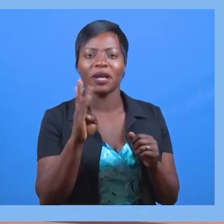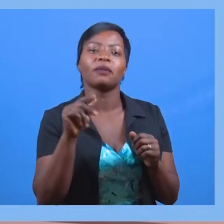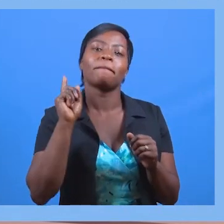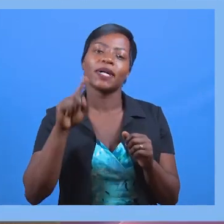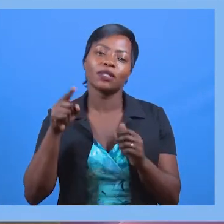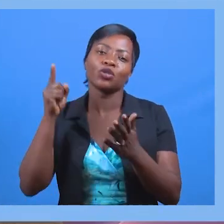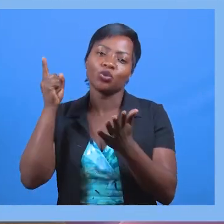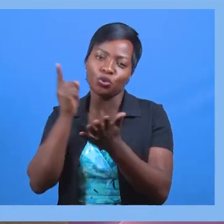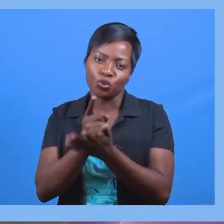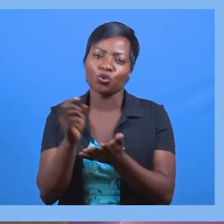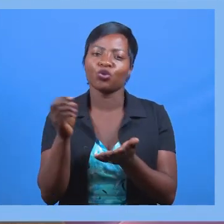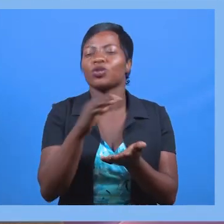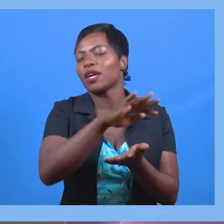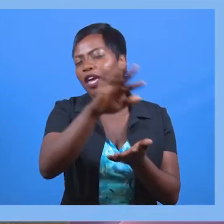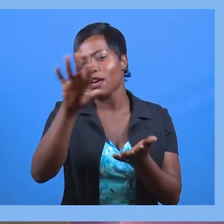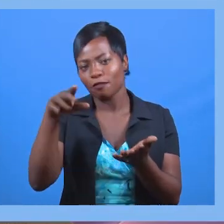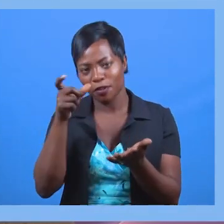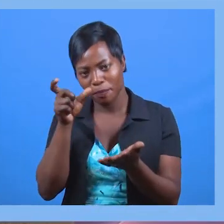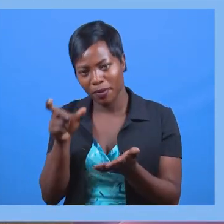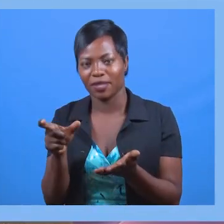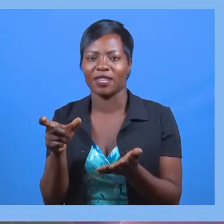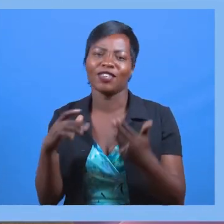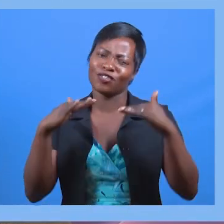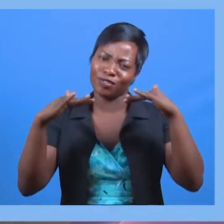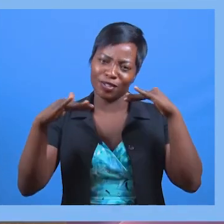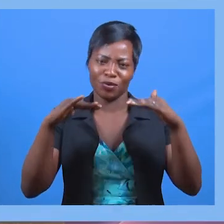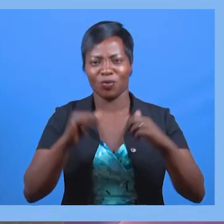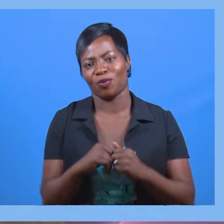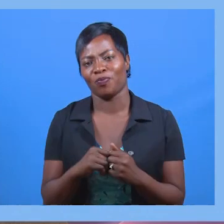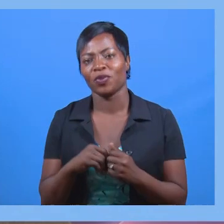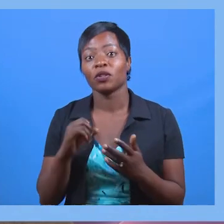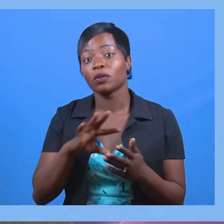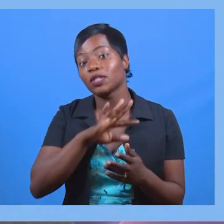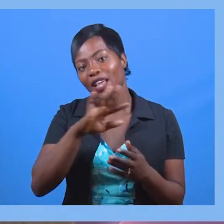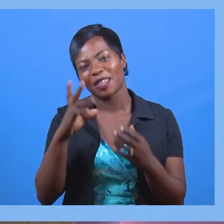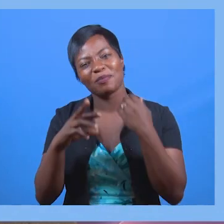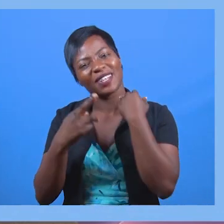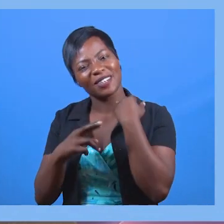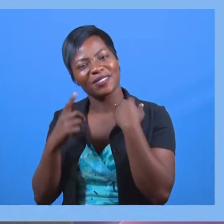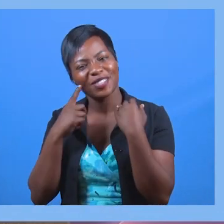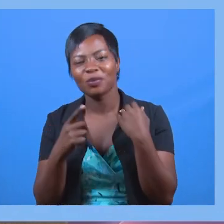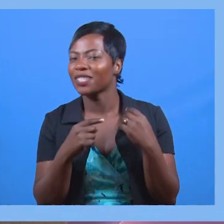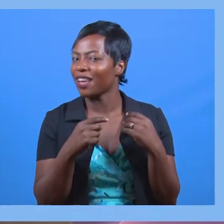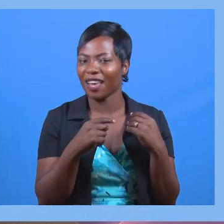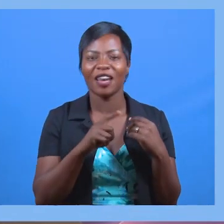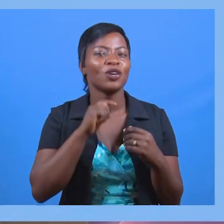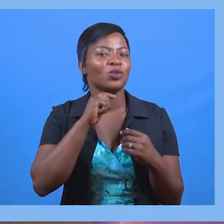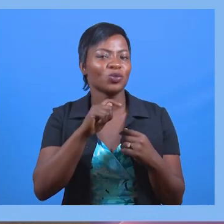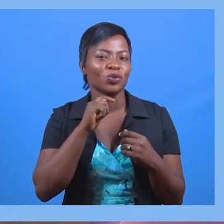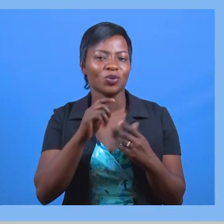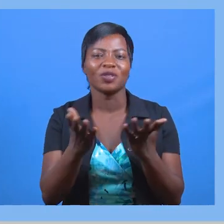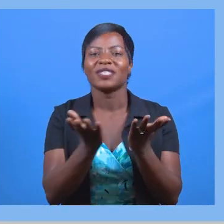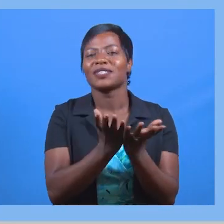wese ngaabatwe zvakaenzerana, kuitira kuti kana hama yako chaiyo yauya inongoona kuti mufundisi